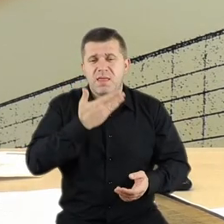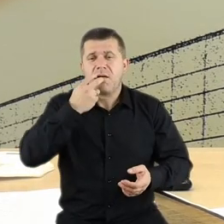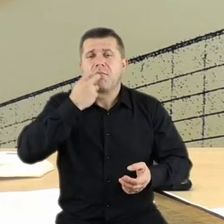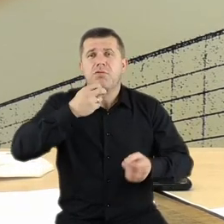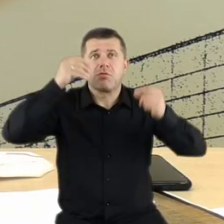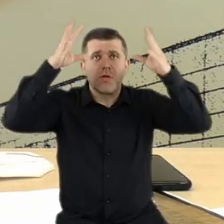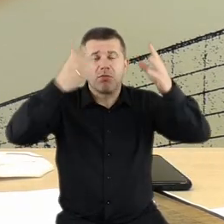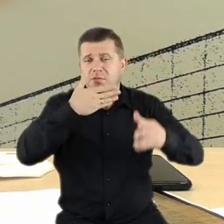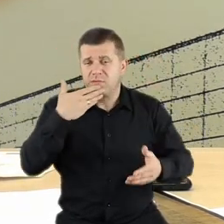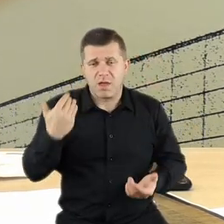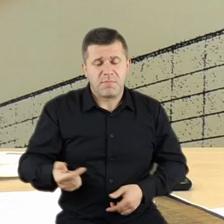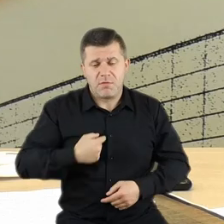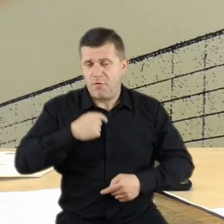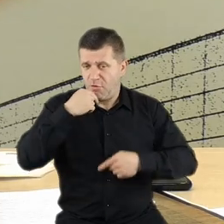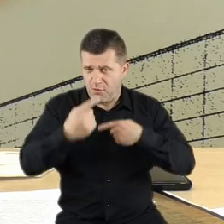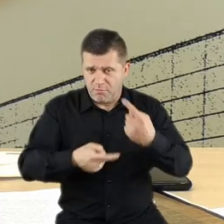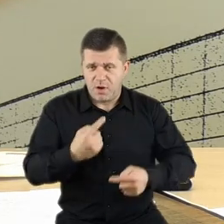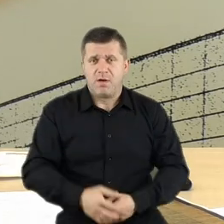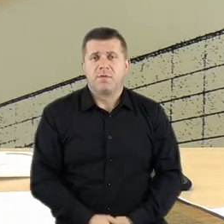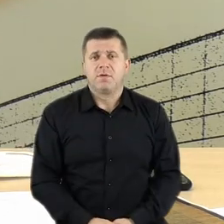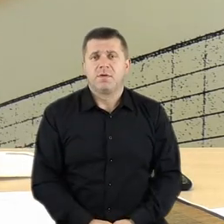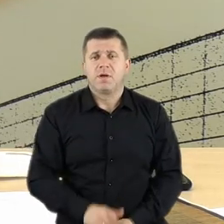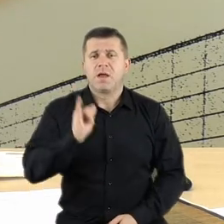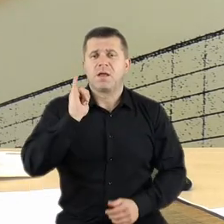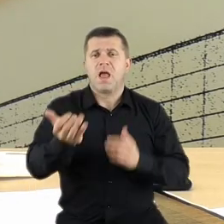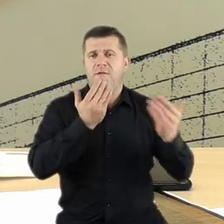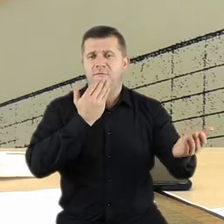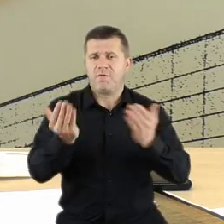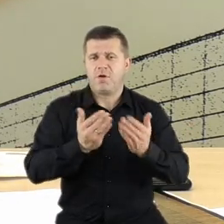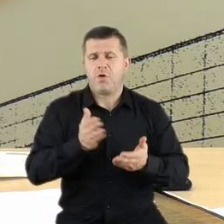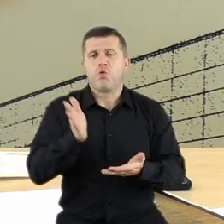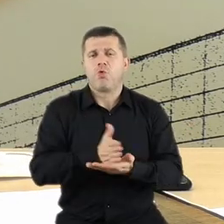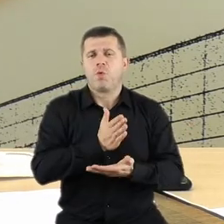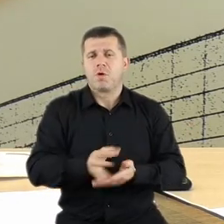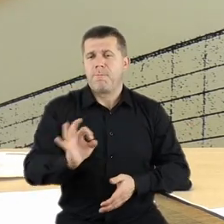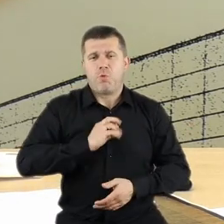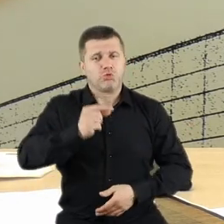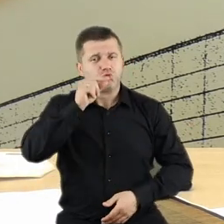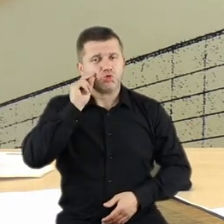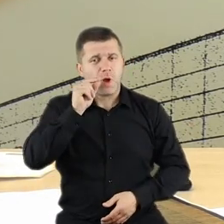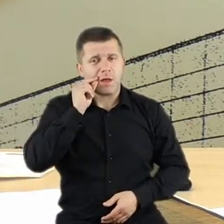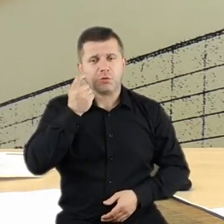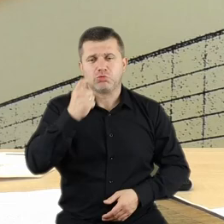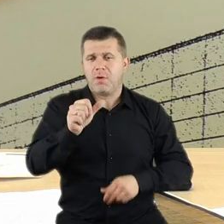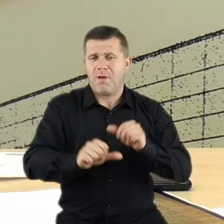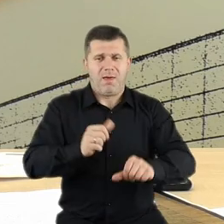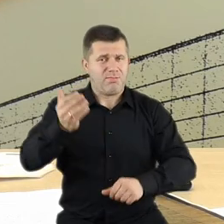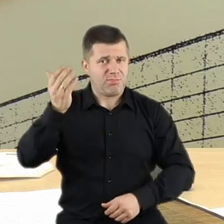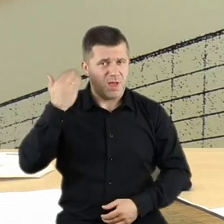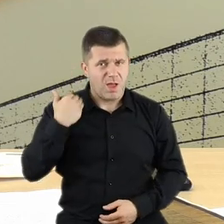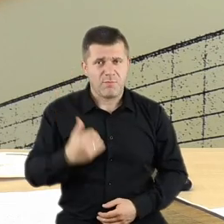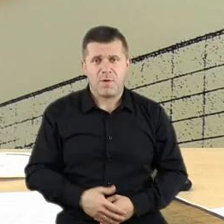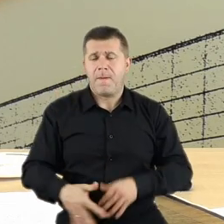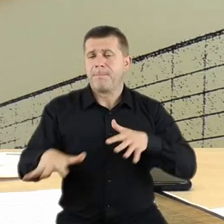opowiem wom.ag wyglądała Kuchnia u moich dziadków ze sto lat temu choć miejsce na